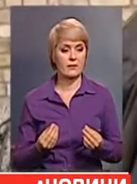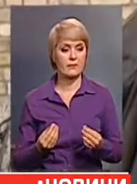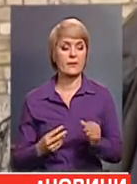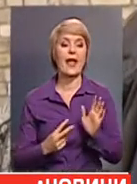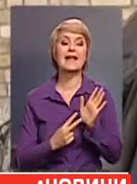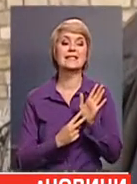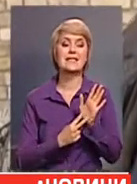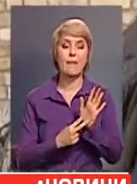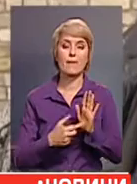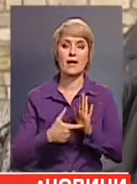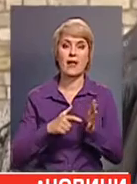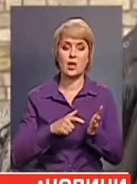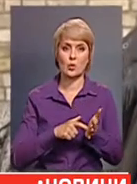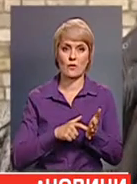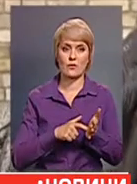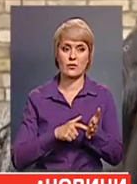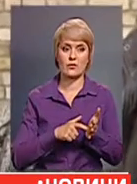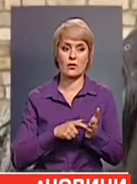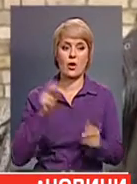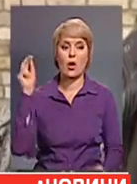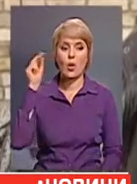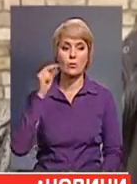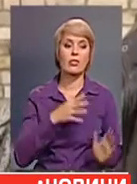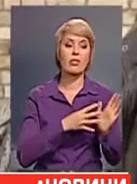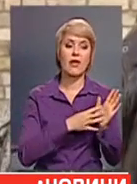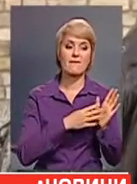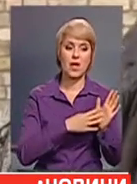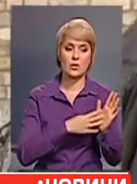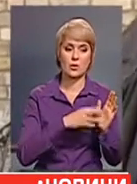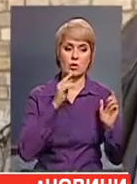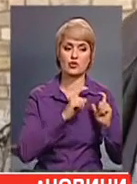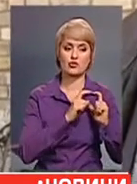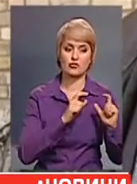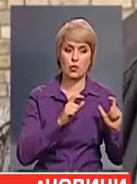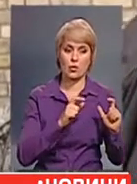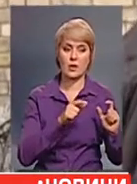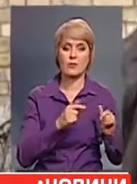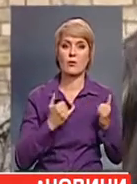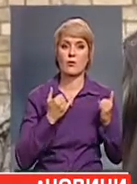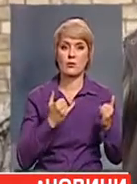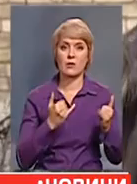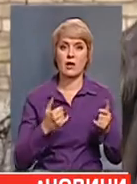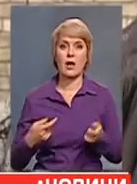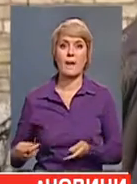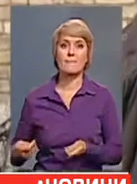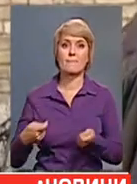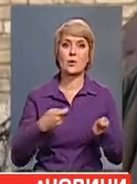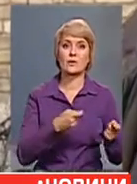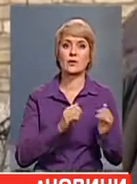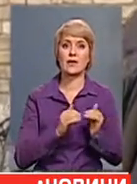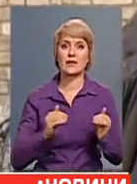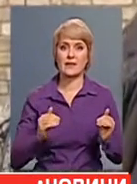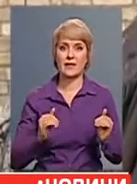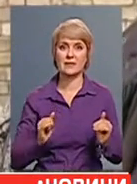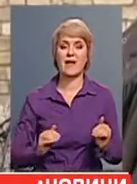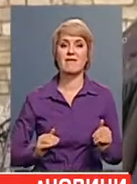7 классов будет обучаться в 9 школе. Им будет организован подвоз детей с